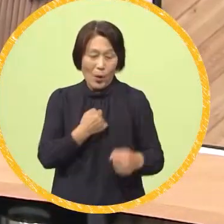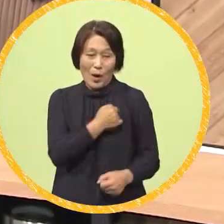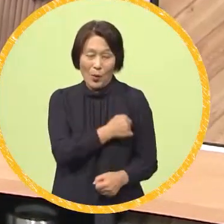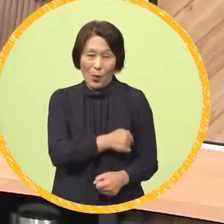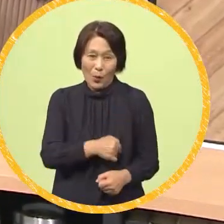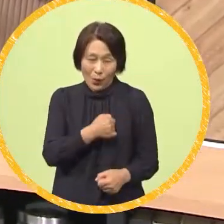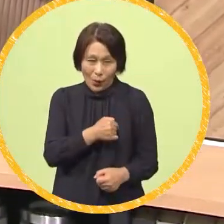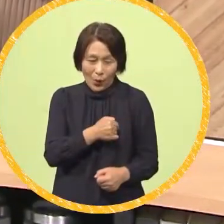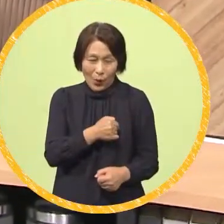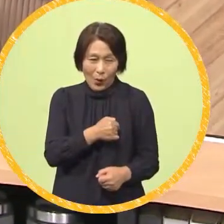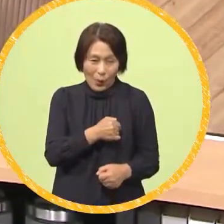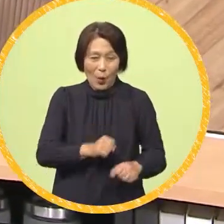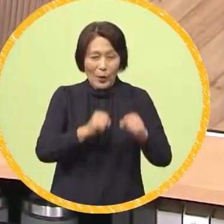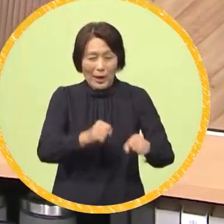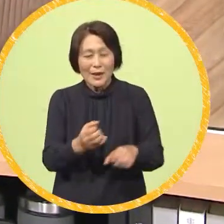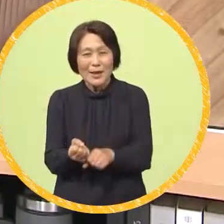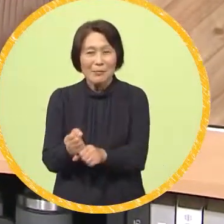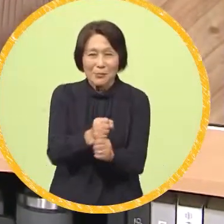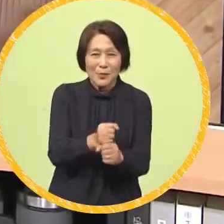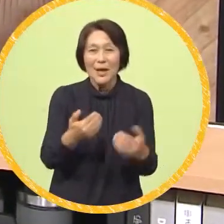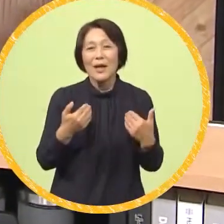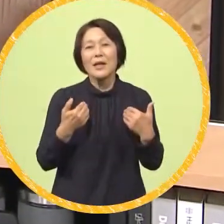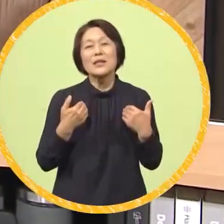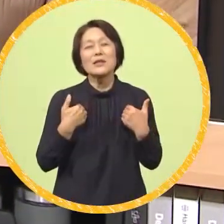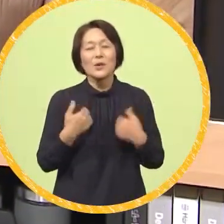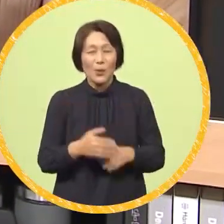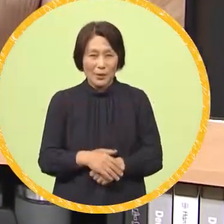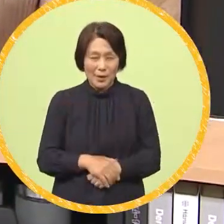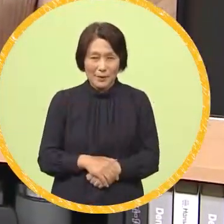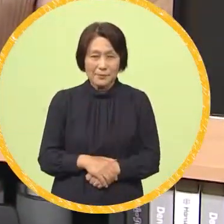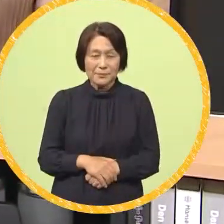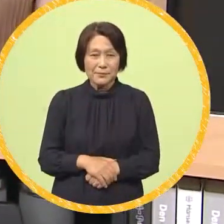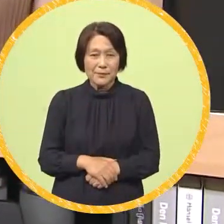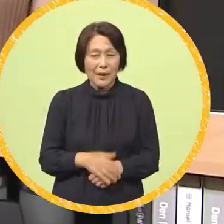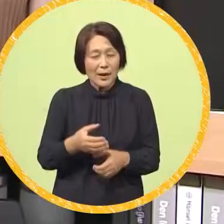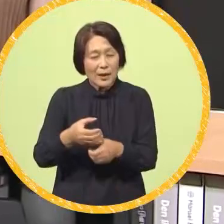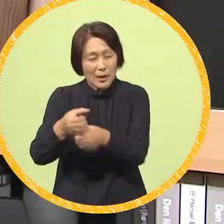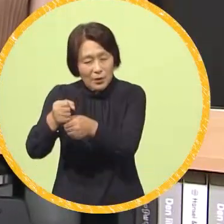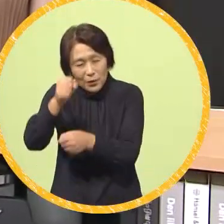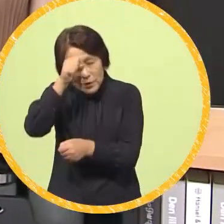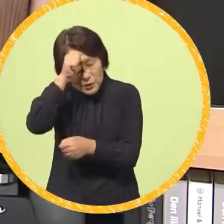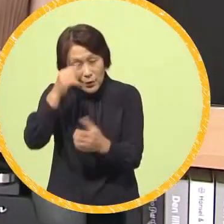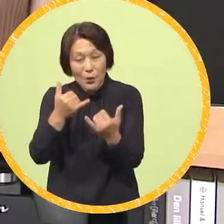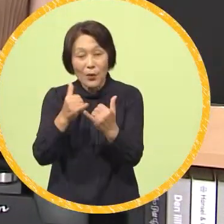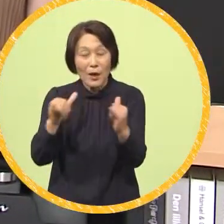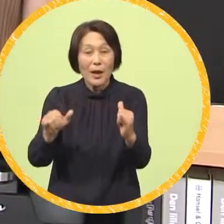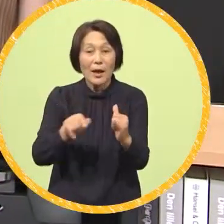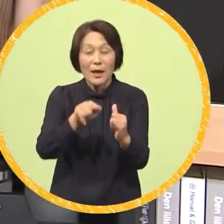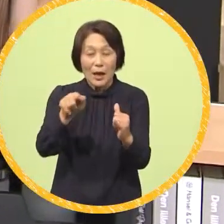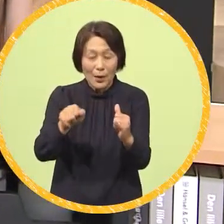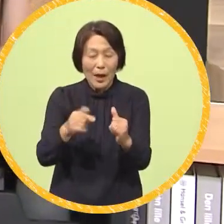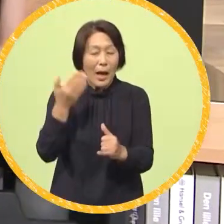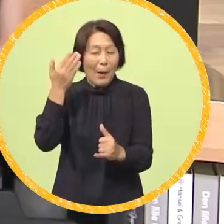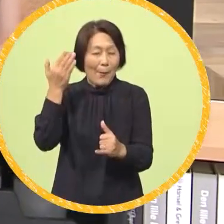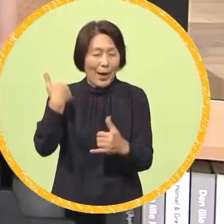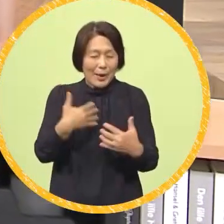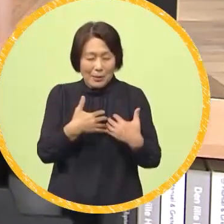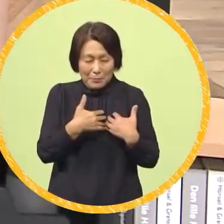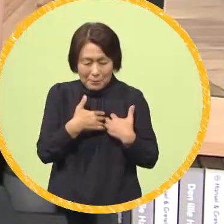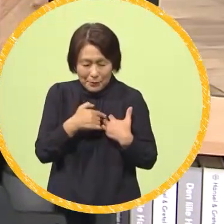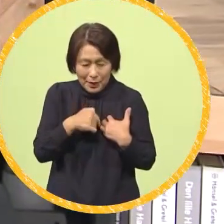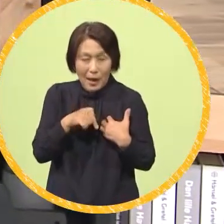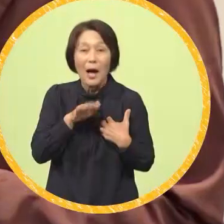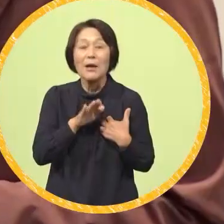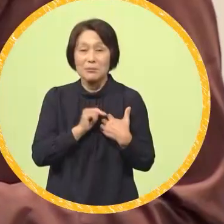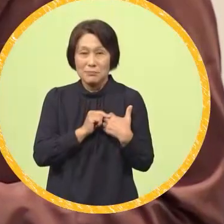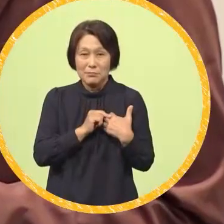心を立て直していかないといけないってことですよね。 依存症の方々というのは何らかのトラウマを抱えているケースが非